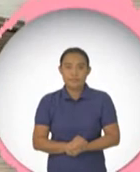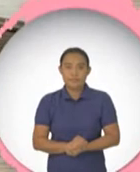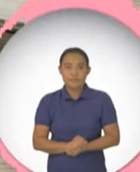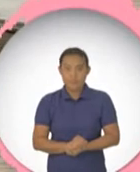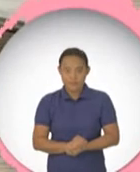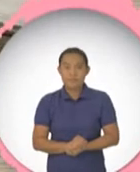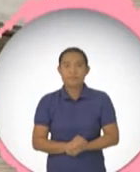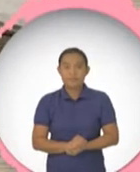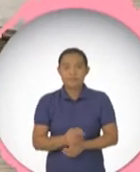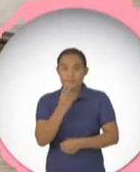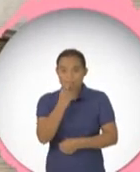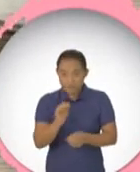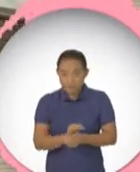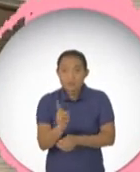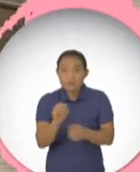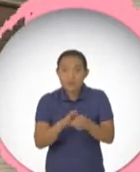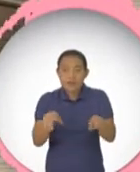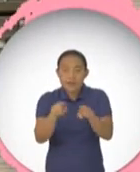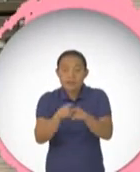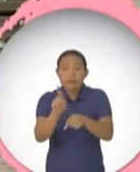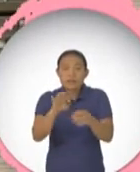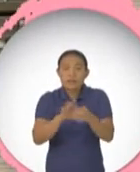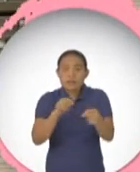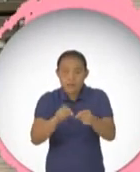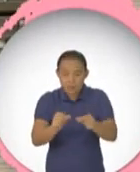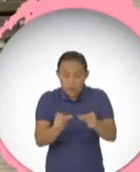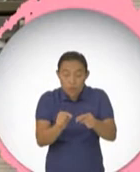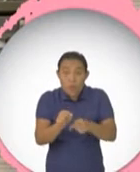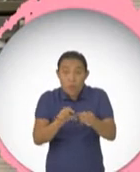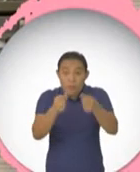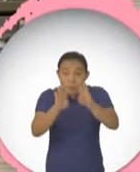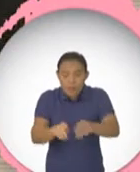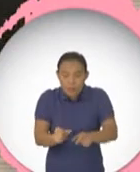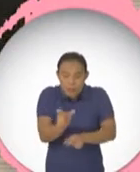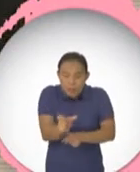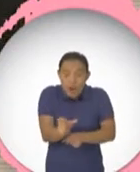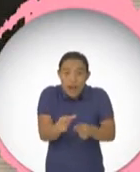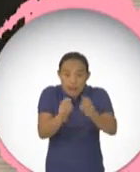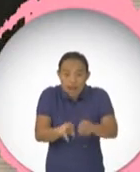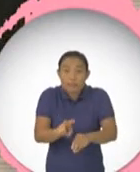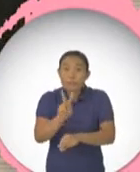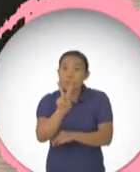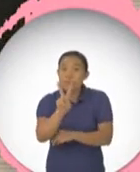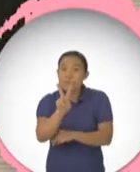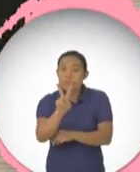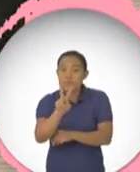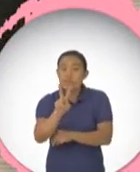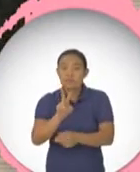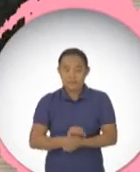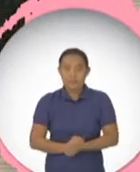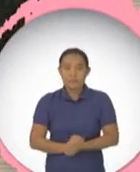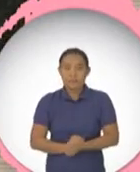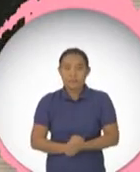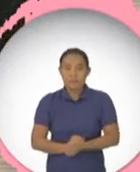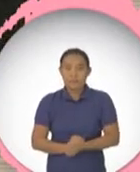ำหรับการขึ้นฟูด้านข้างนั้นก็วางคล้ายๆตัว V อะค่ะ ครับ นะคะ ให้คล้ายๆตัว V อย่างนี้ ค่ะใช่เพราะว่าเราต้